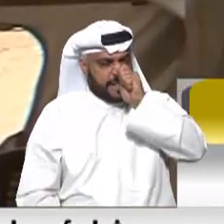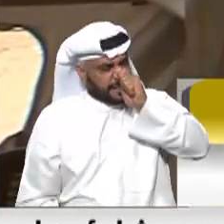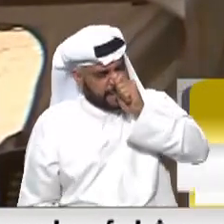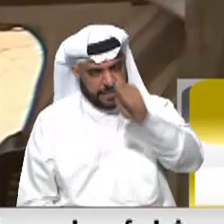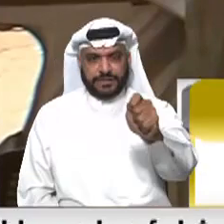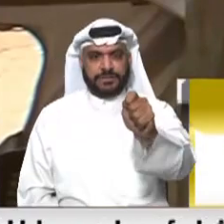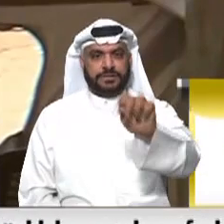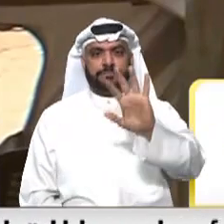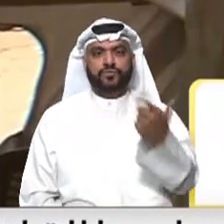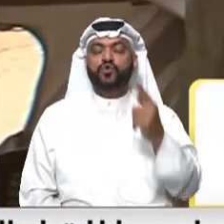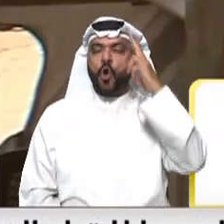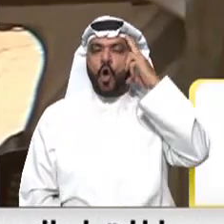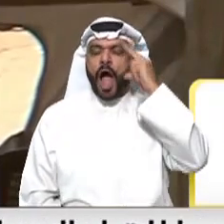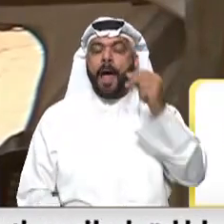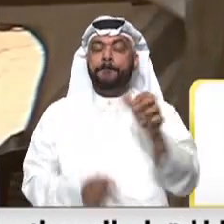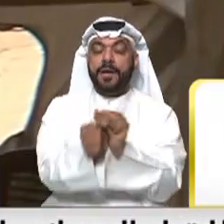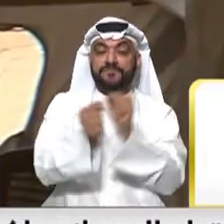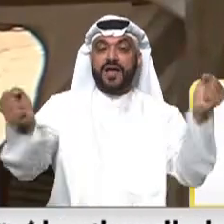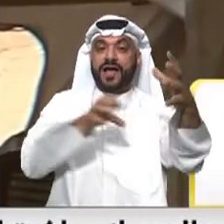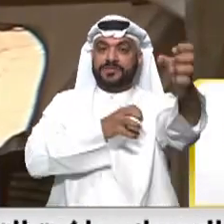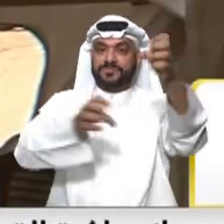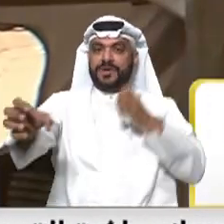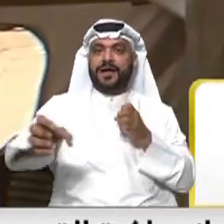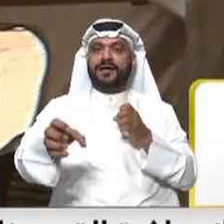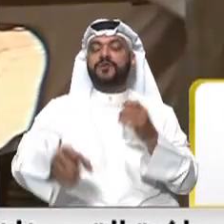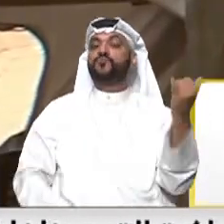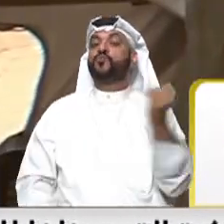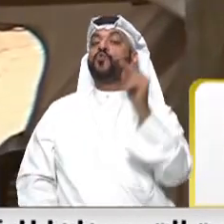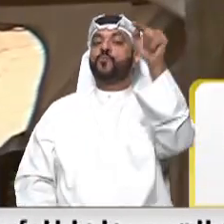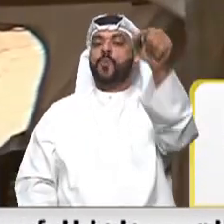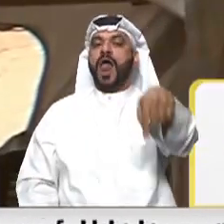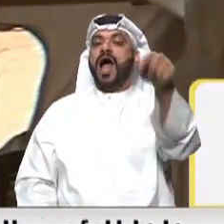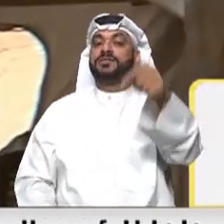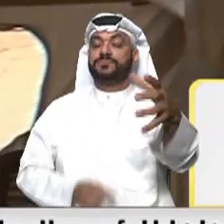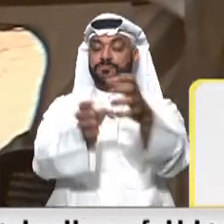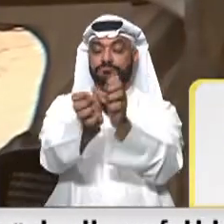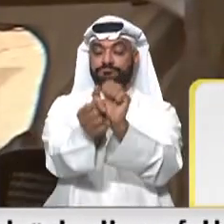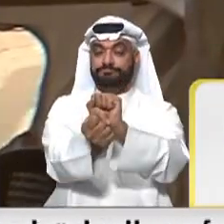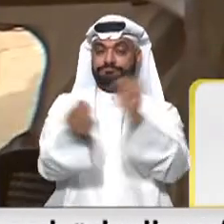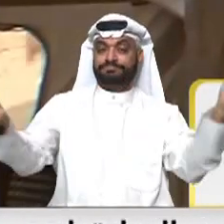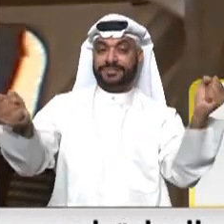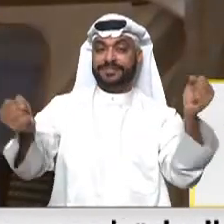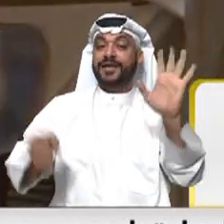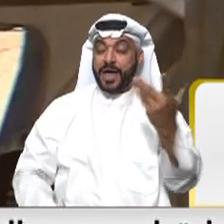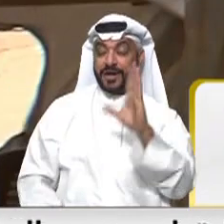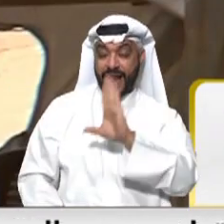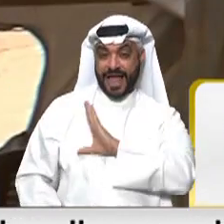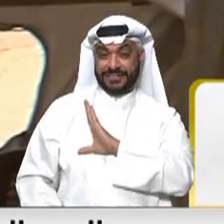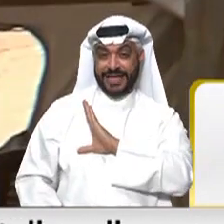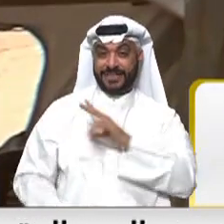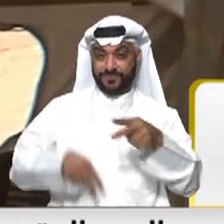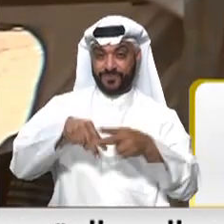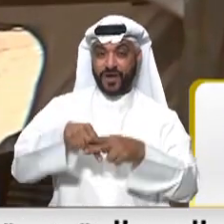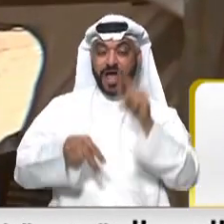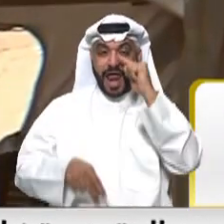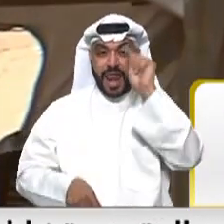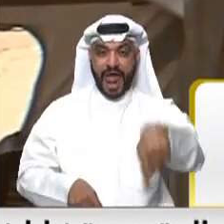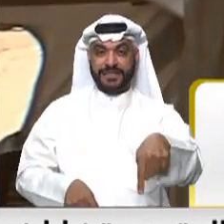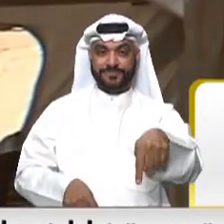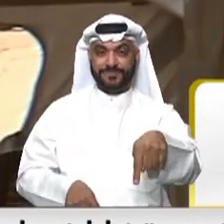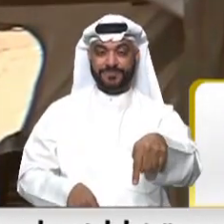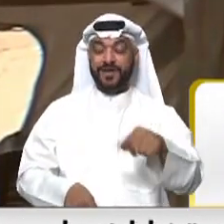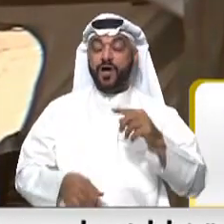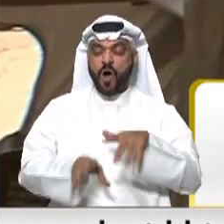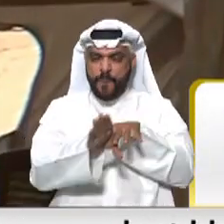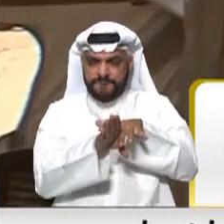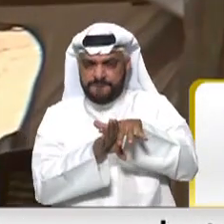للوصول إلى ما يريده في هذا الشأن، وأبرزها بالطبع الإفراج عن المحتجزين في قطاع غزة.